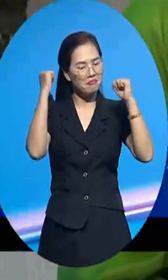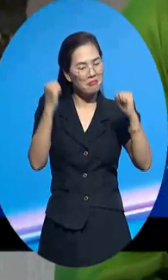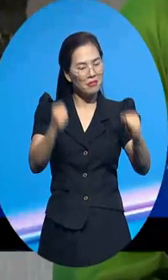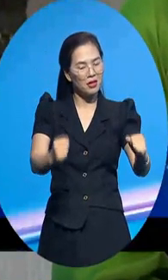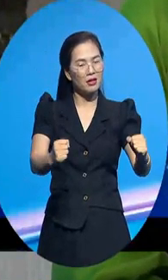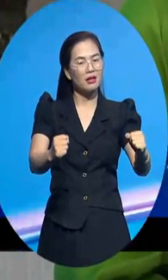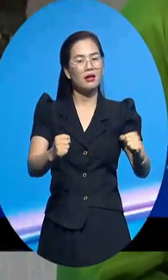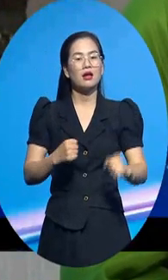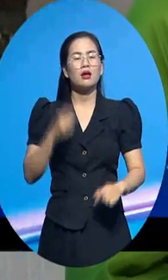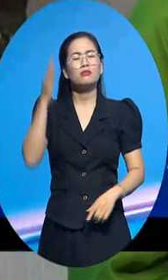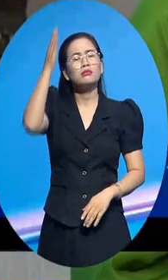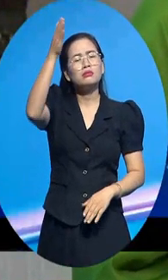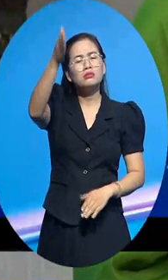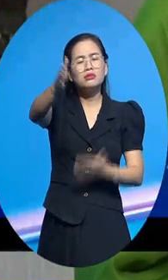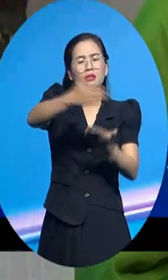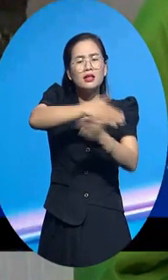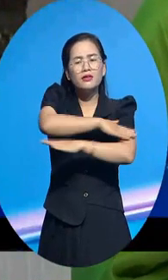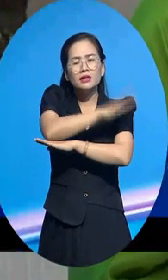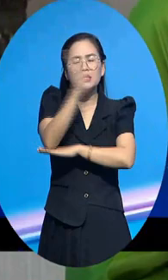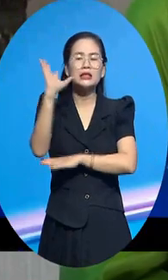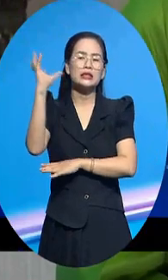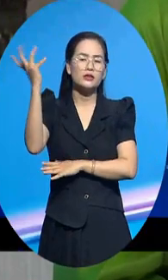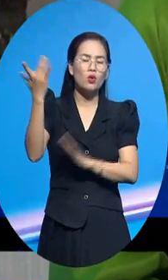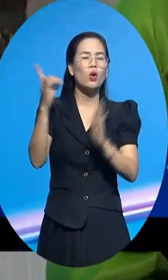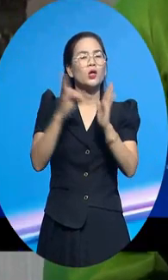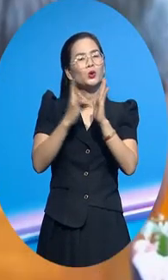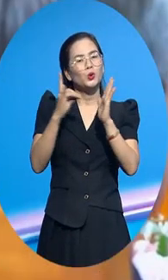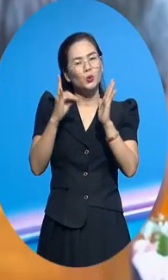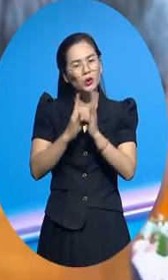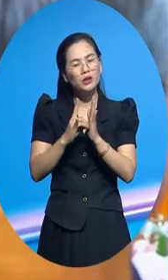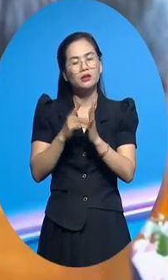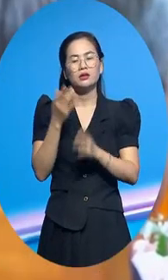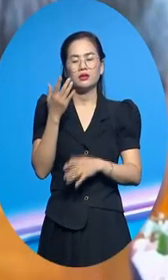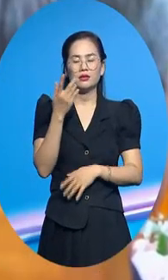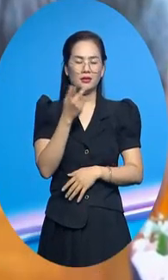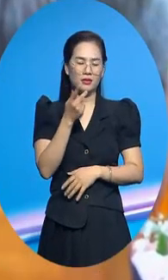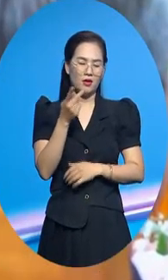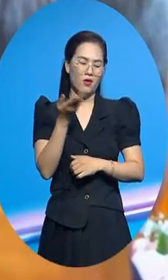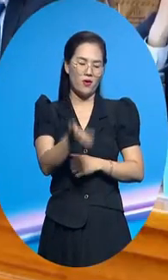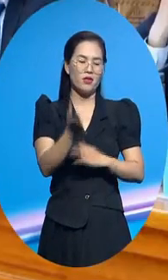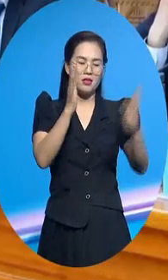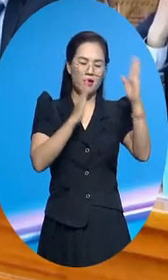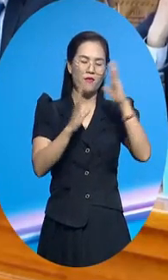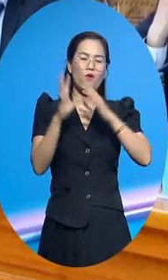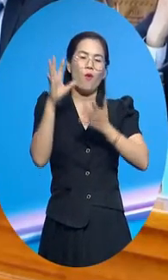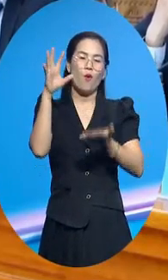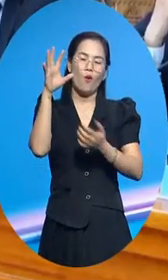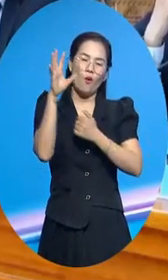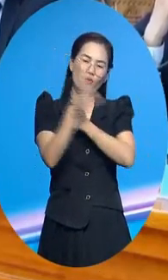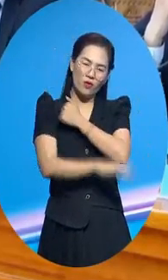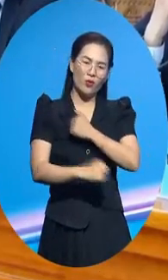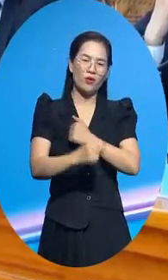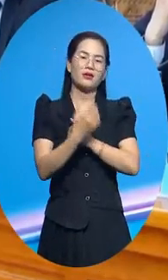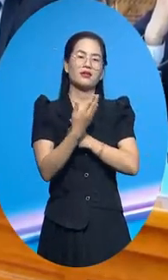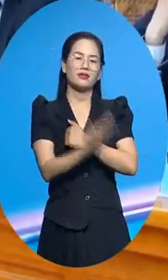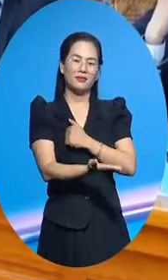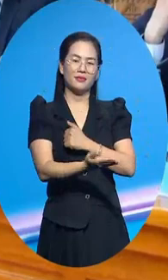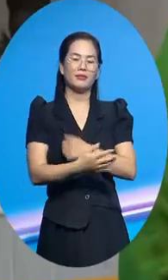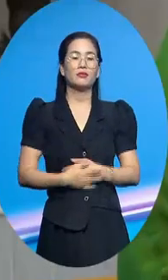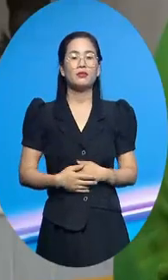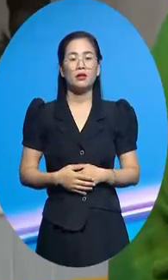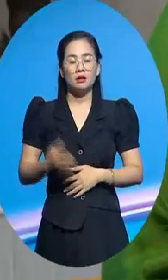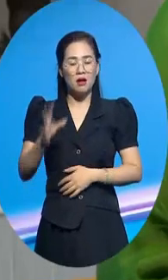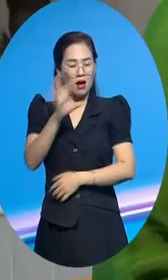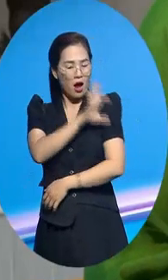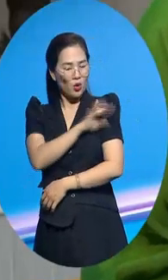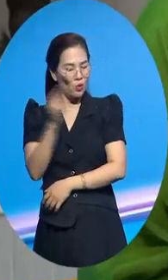kết để phát triển về du lịch, các cái dịch vụ cho thành phố đảo. Và đặc biệt các người Gyeongsu họ rất là thích đi